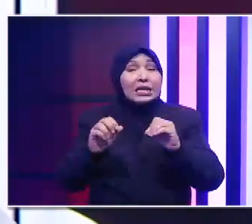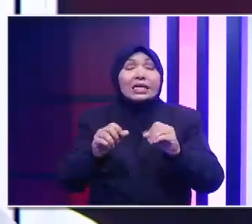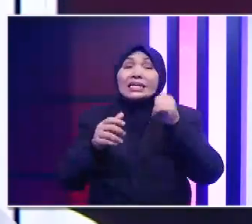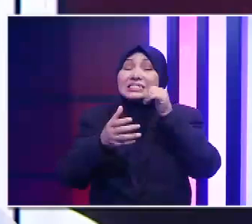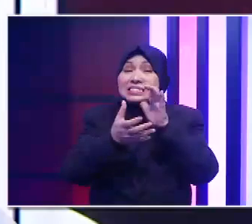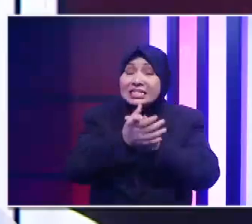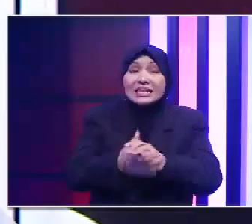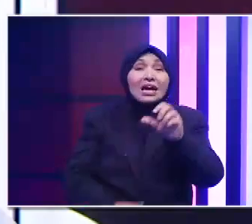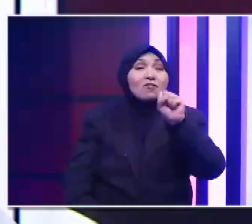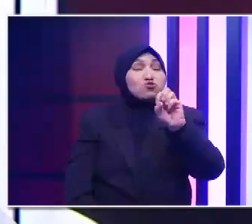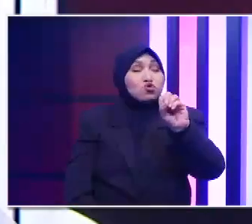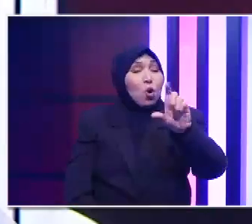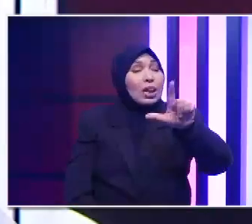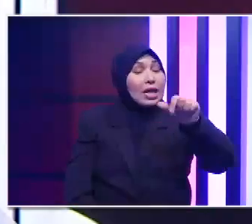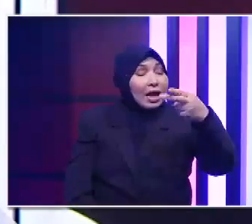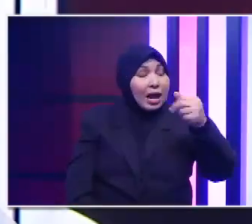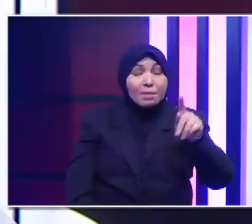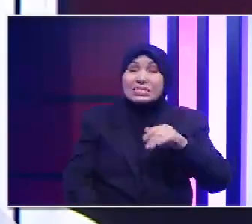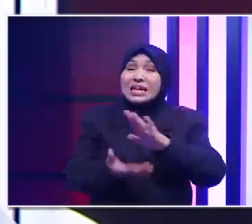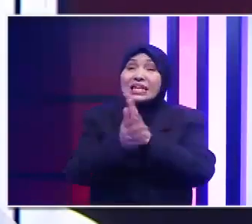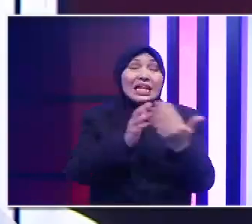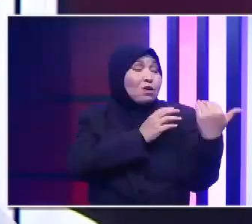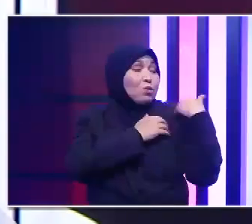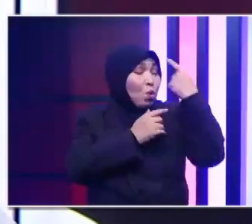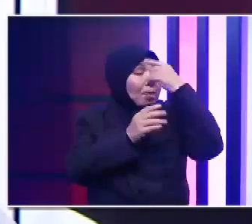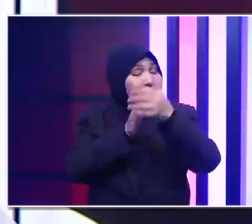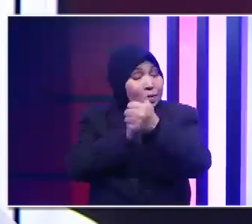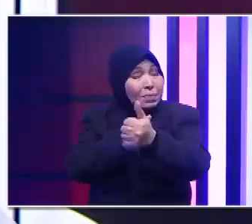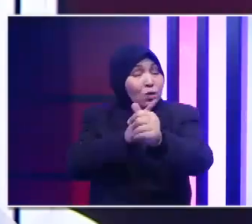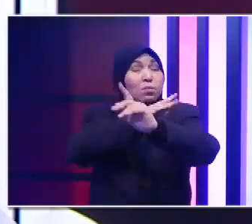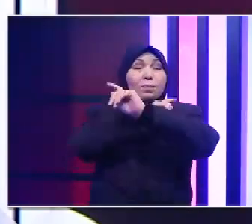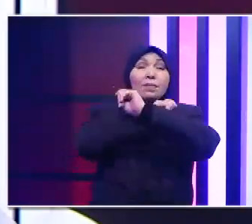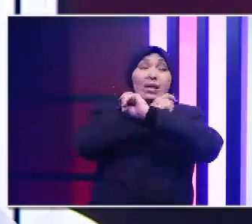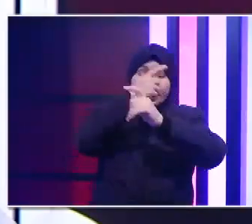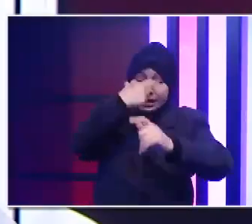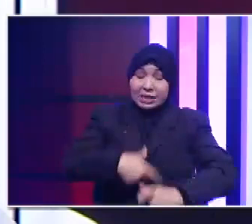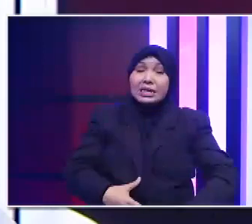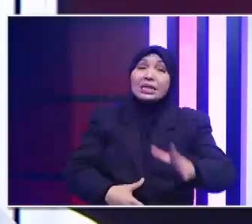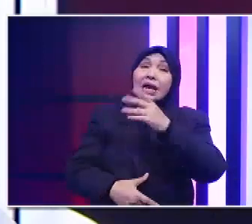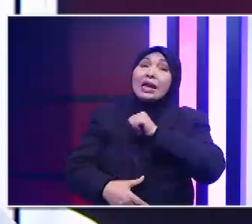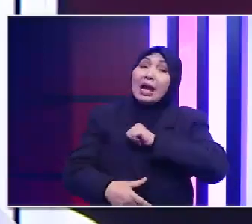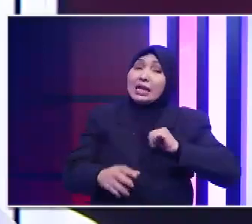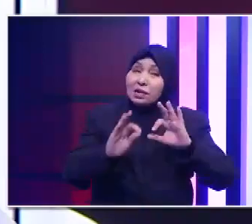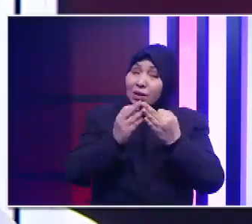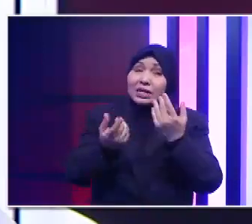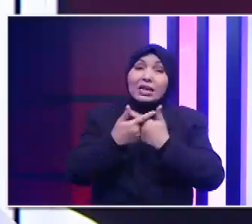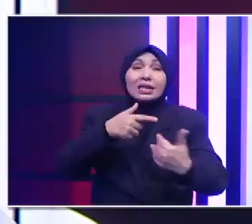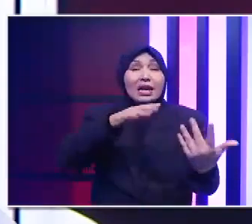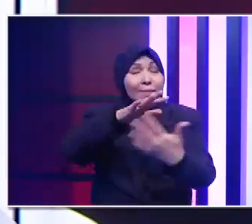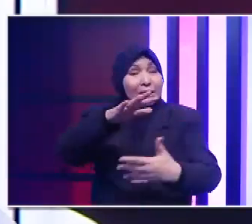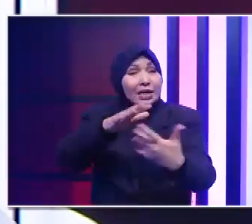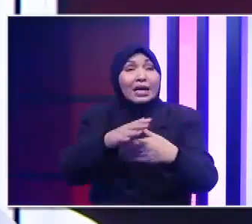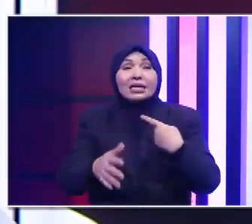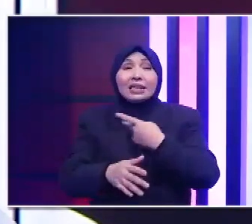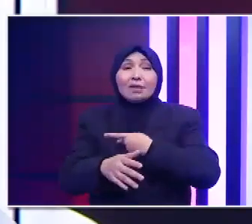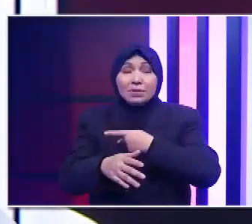maka menjadi tanggung jawab seorang suami untuk memimpin untuk melindungi dirinya dan berpendirian nitrogen IDP neraka kita